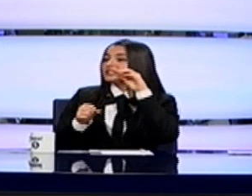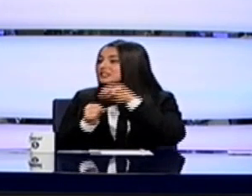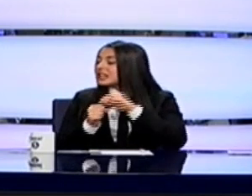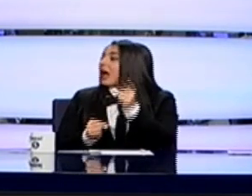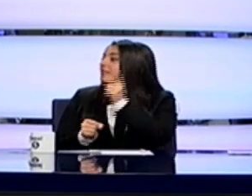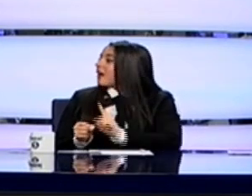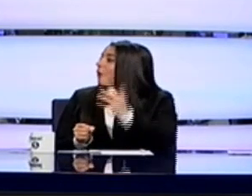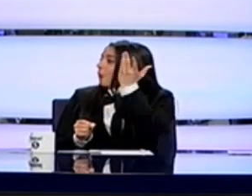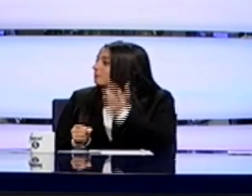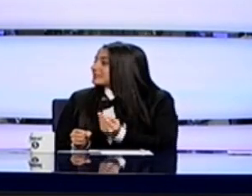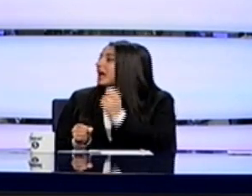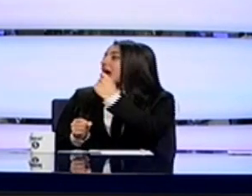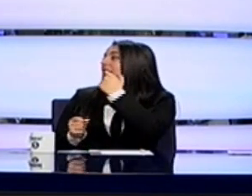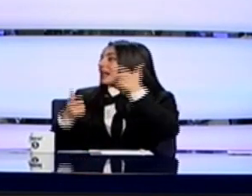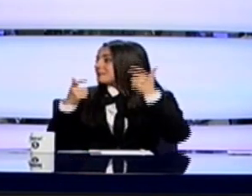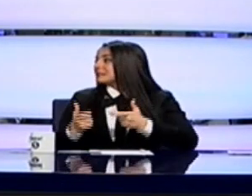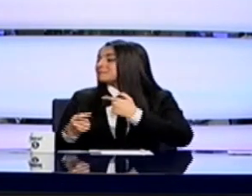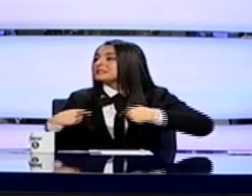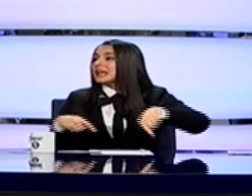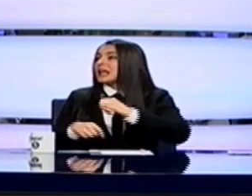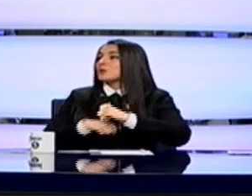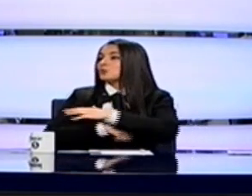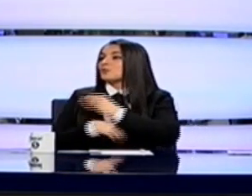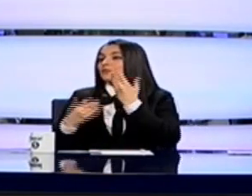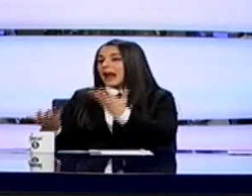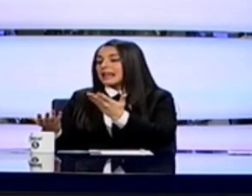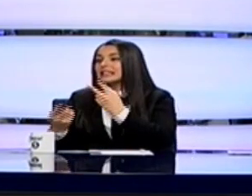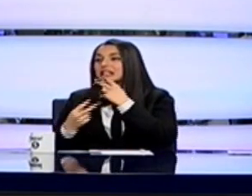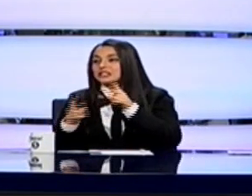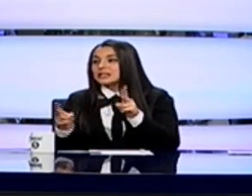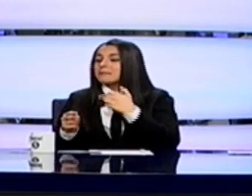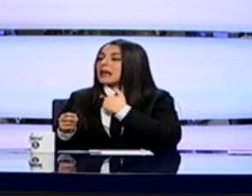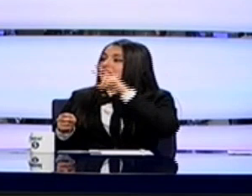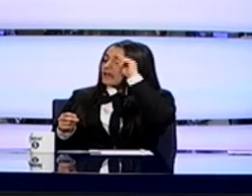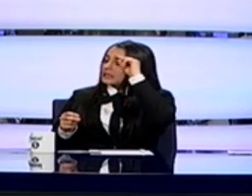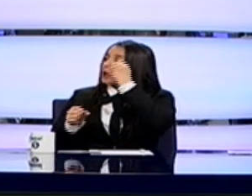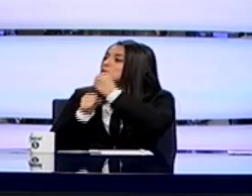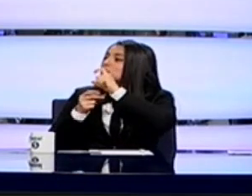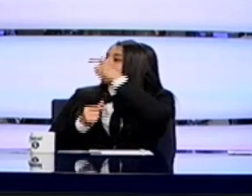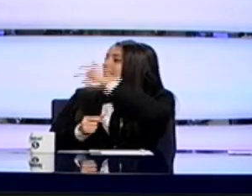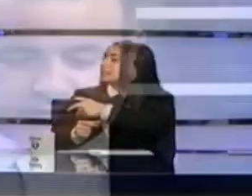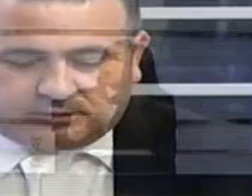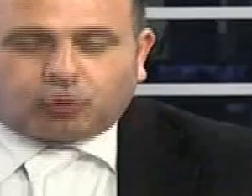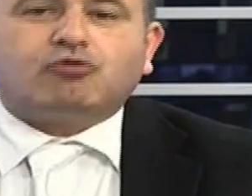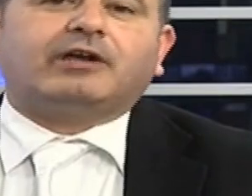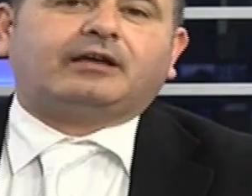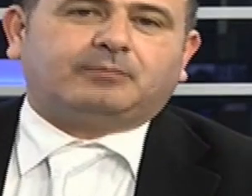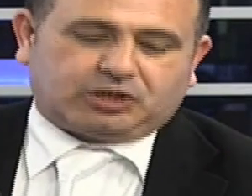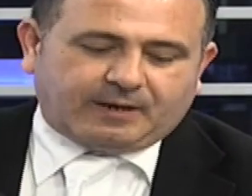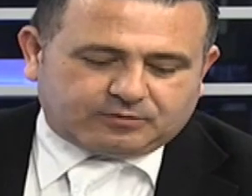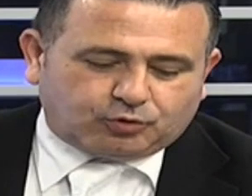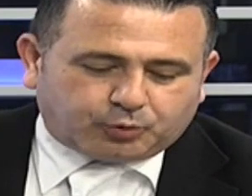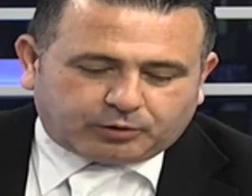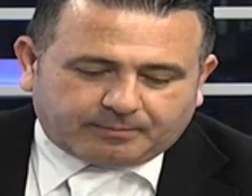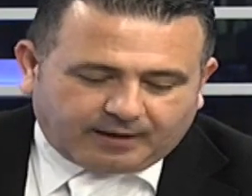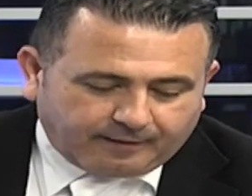aday olması Ankara'mızdan bizlere gurur verdi açıkçası. Ben Veysel Gürsoy Çelik'in özgeçmişi var. Onu okuyarak başlamak